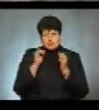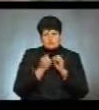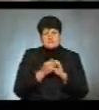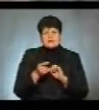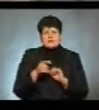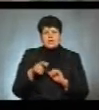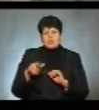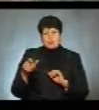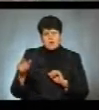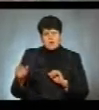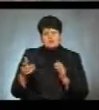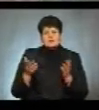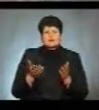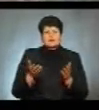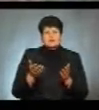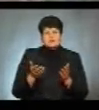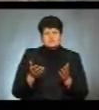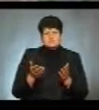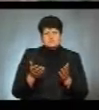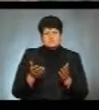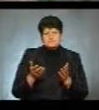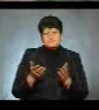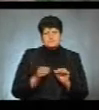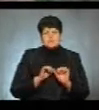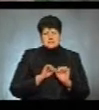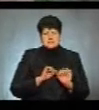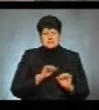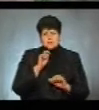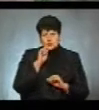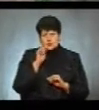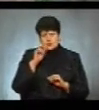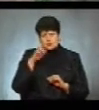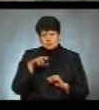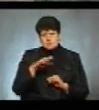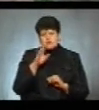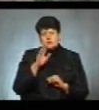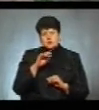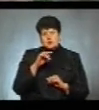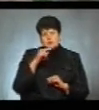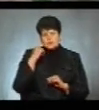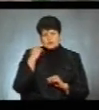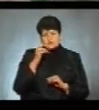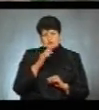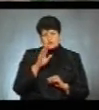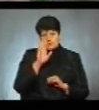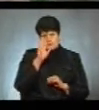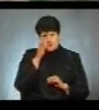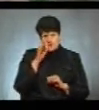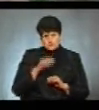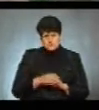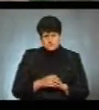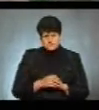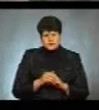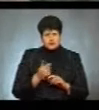тернополян, які захищали українську державу від російського агресора.